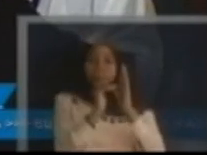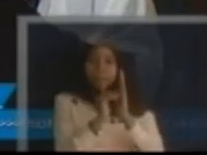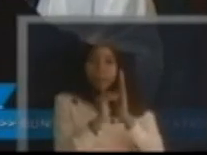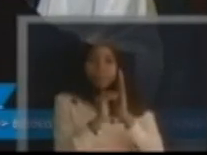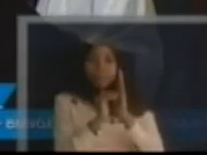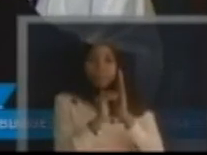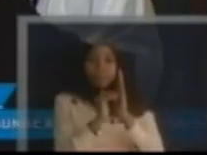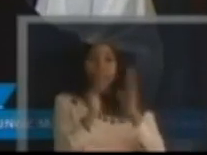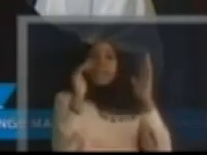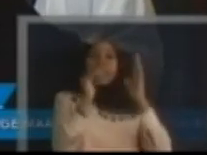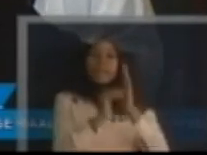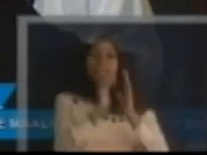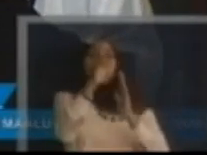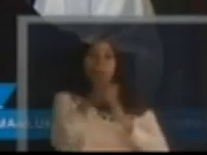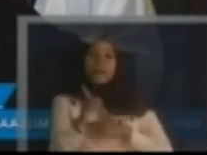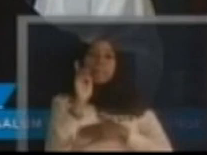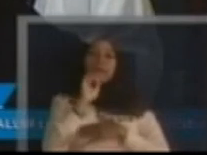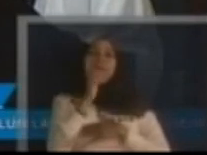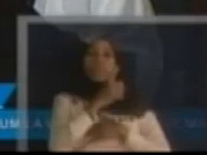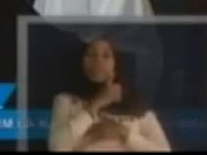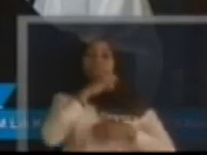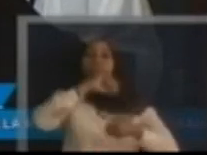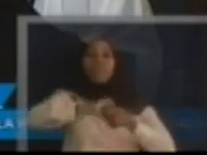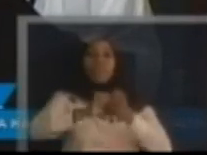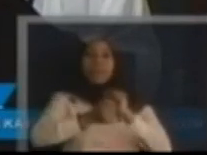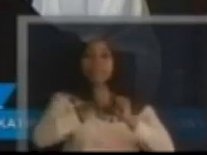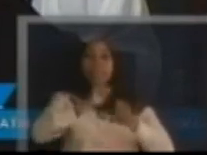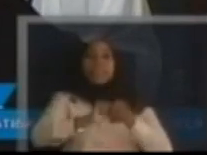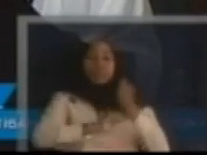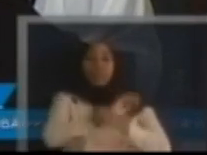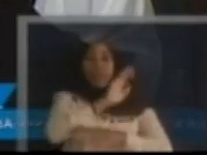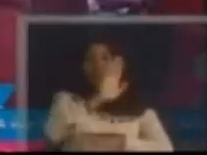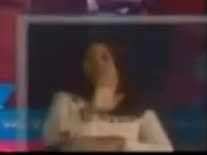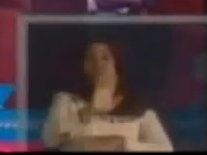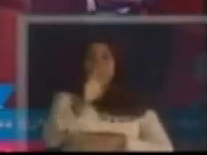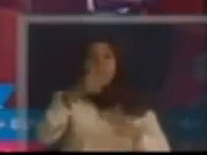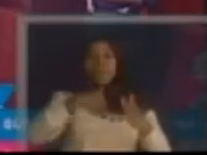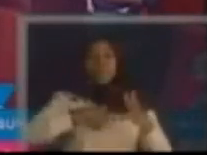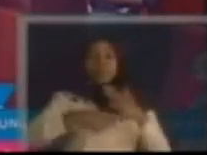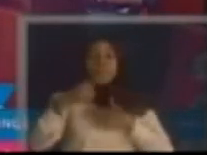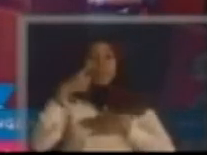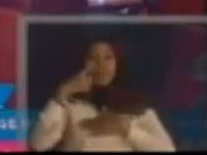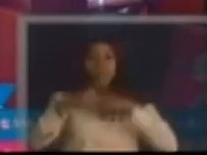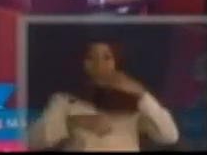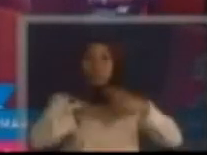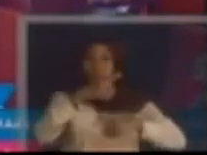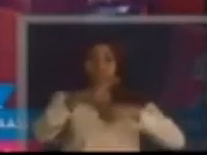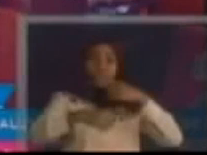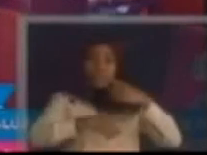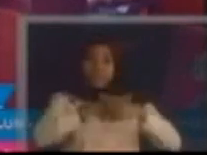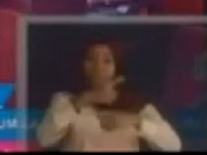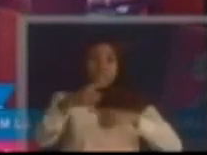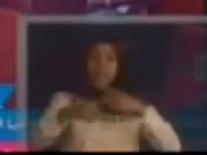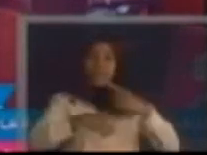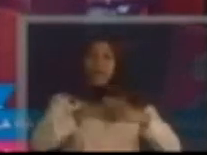ambayo inajibu matatizo na changamoto zao. Mimi ninavyoona tunavyoendelea kubana muda wa kufanya kazi ni